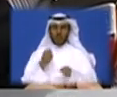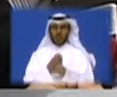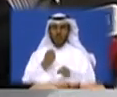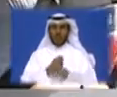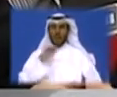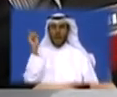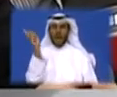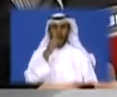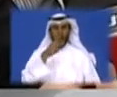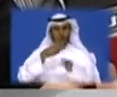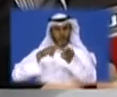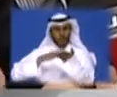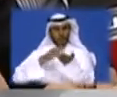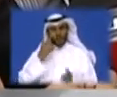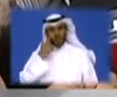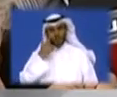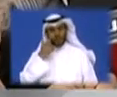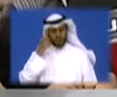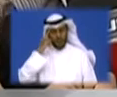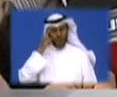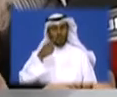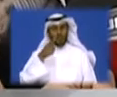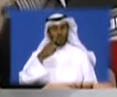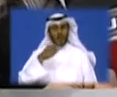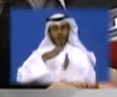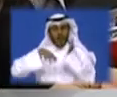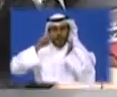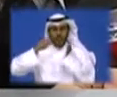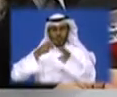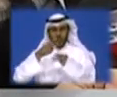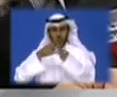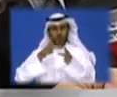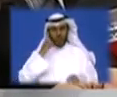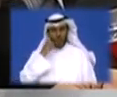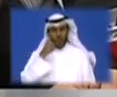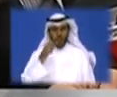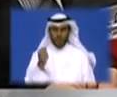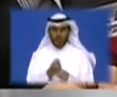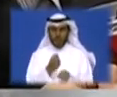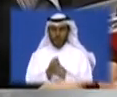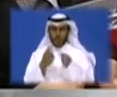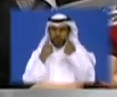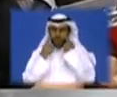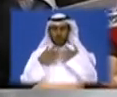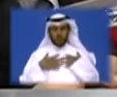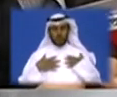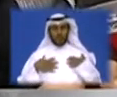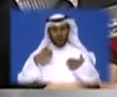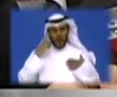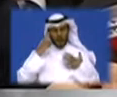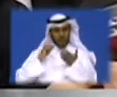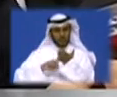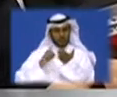صورة خاصة البرلمان الكويتي نظرا لعلاقته ولتاريخه القديم، إنما نعقد أمال لأننا نعتقد أن المقاربات الحقيقة